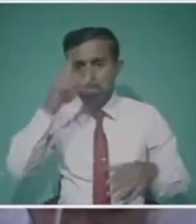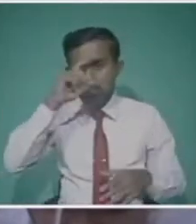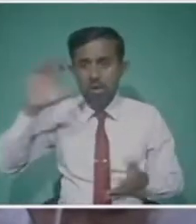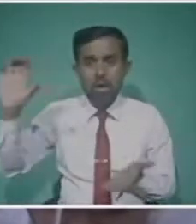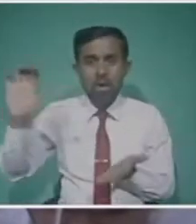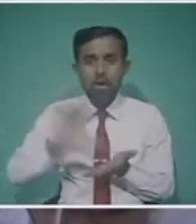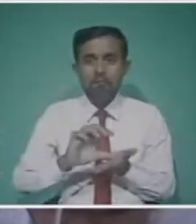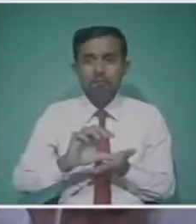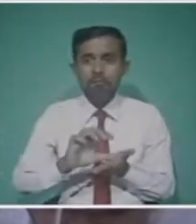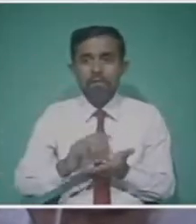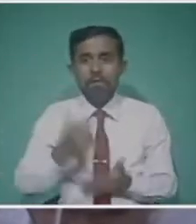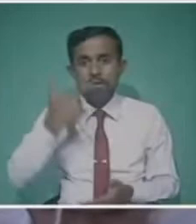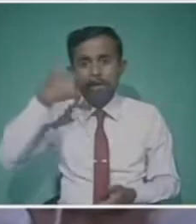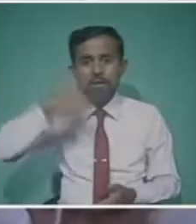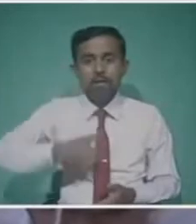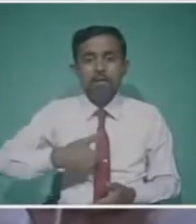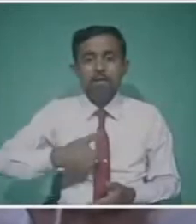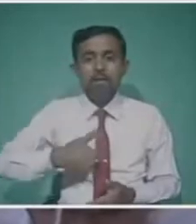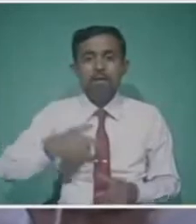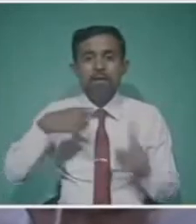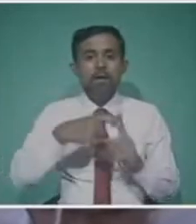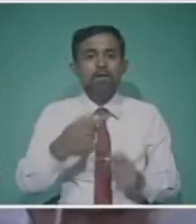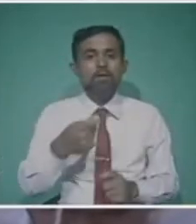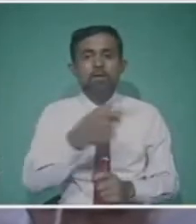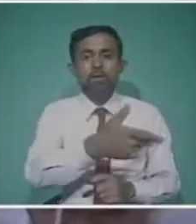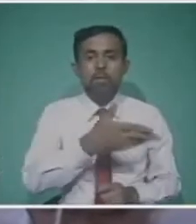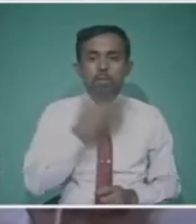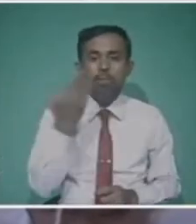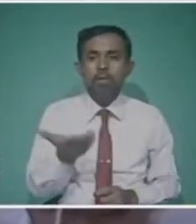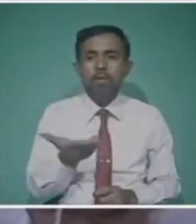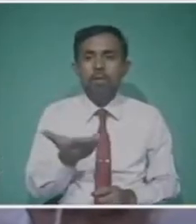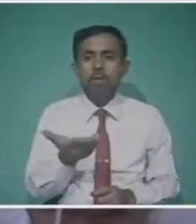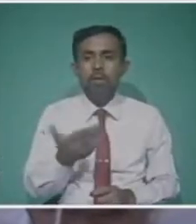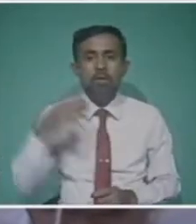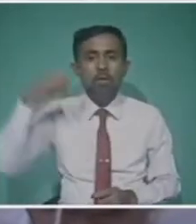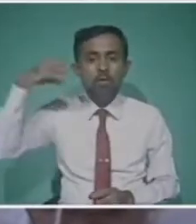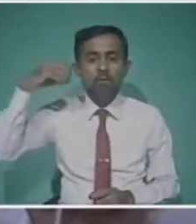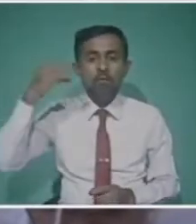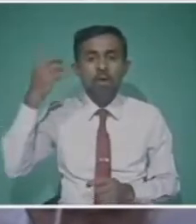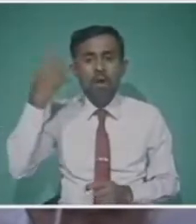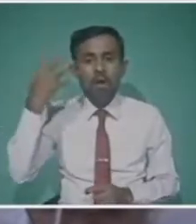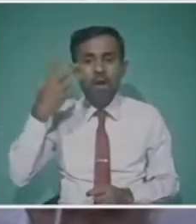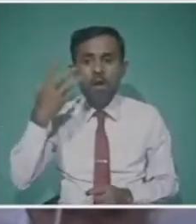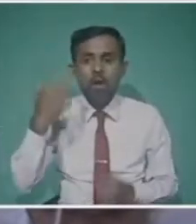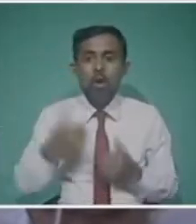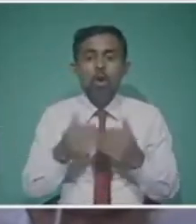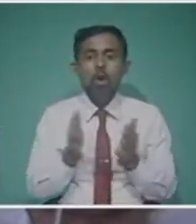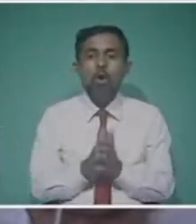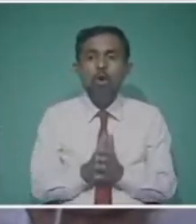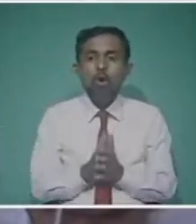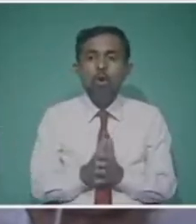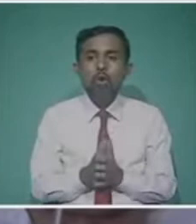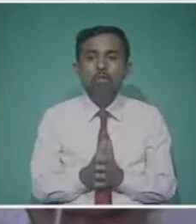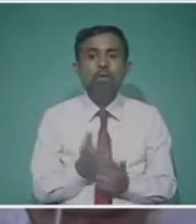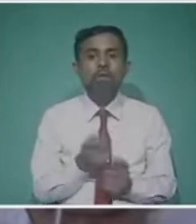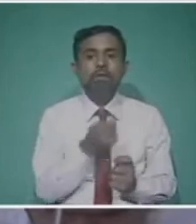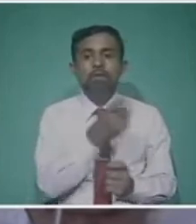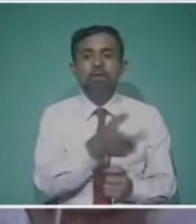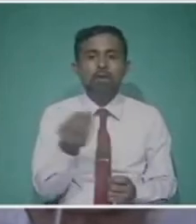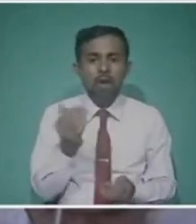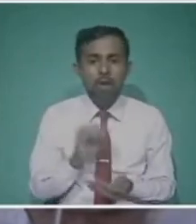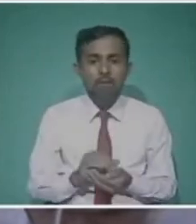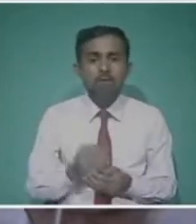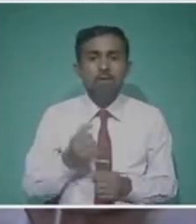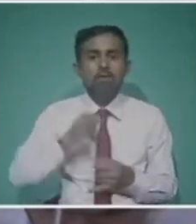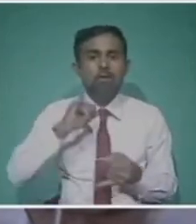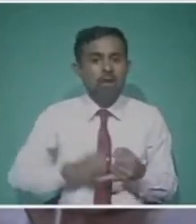ආවොත් තෙල් ටික ගේන්න කාංචනට සල්ලි ටික දෙන්න පුළුවා. ආ විදුලිය ගේන්න ගල් අඟුරු ගේන්න මේ හැම එකටම ඕනි කරන මුදල් ටික තියෙනවා. ගෑස්